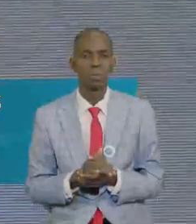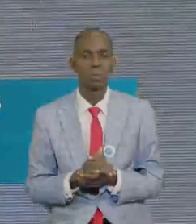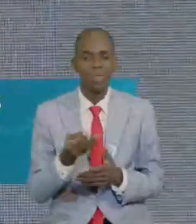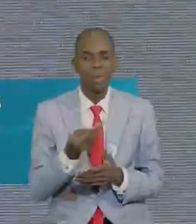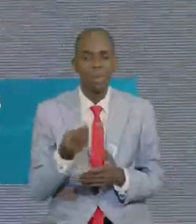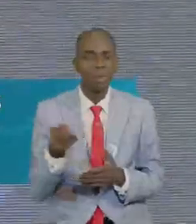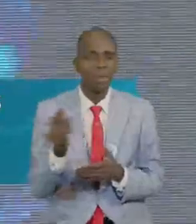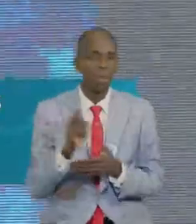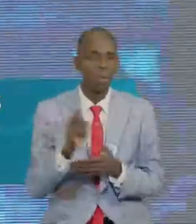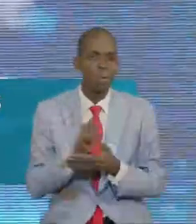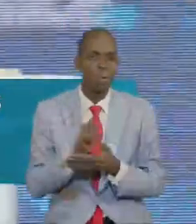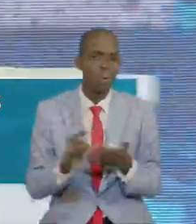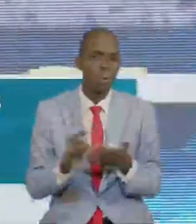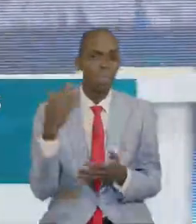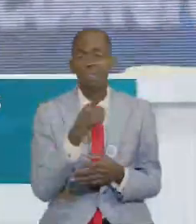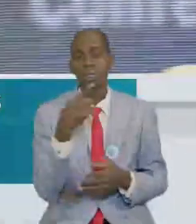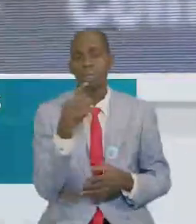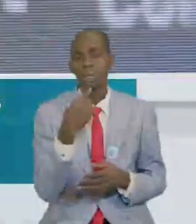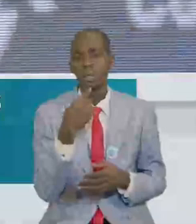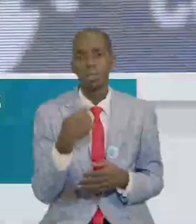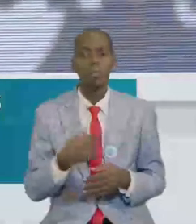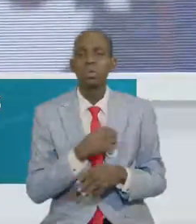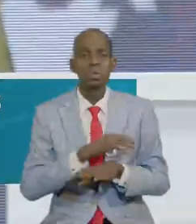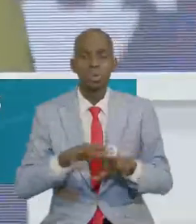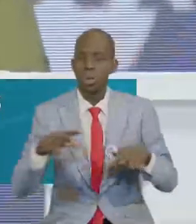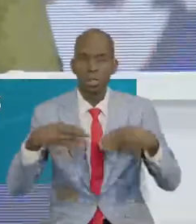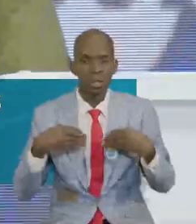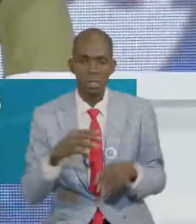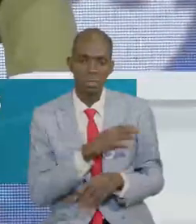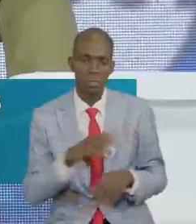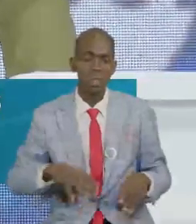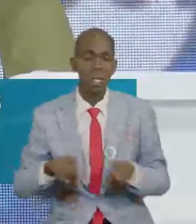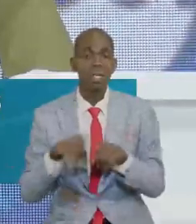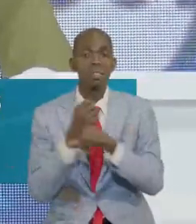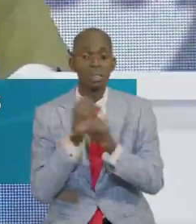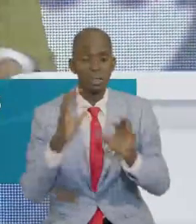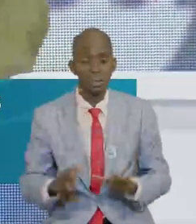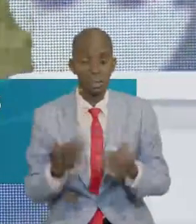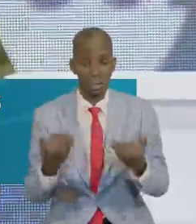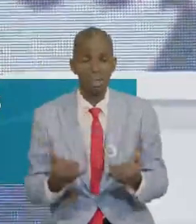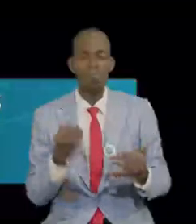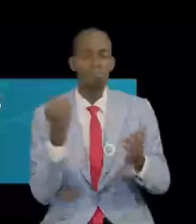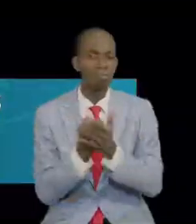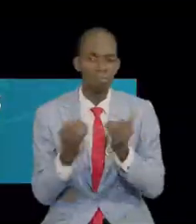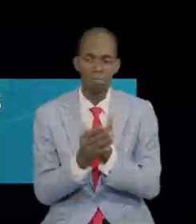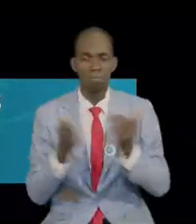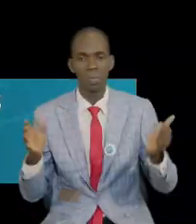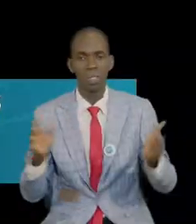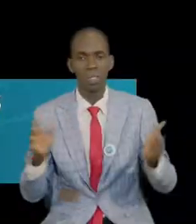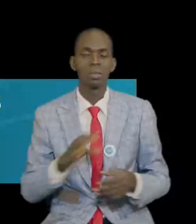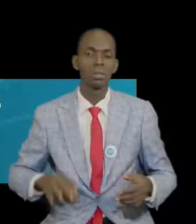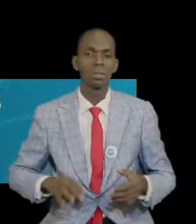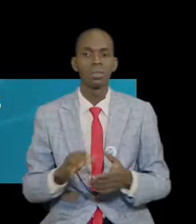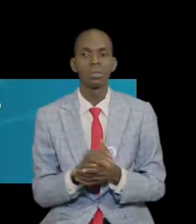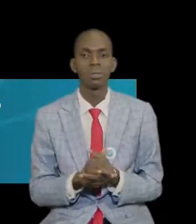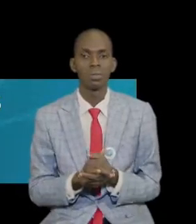weeks ago, they said, we don't accept him as savior. Crucify him. Il y a de cela quelques semaines, ils ont crié, nous ne l'acceptons